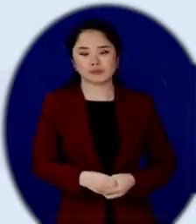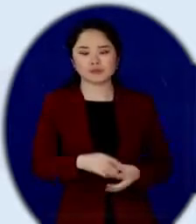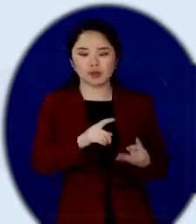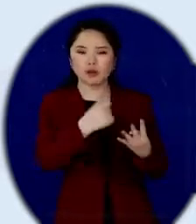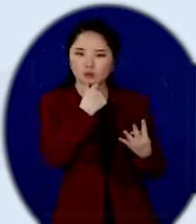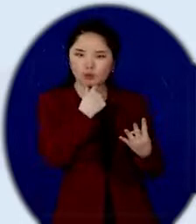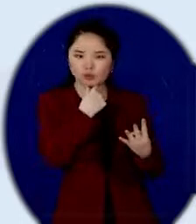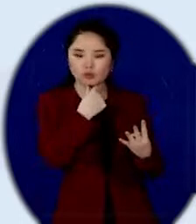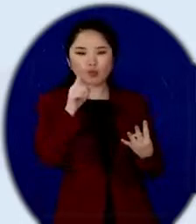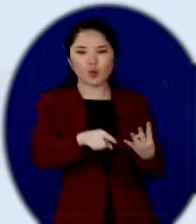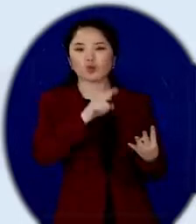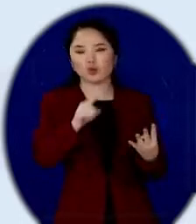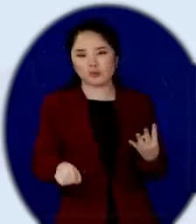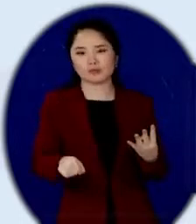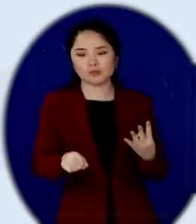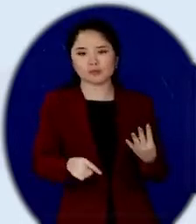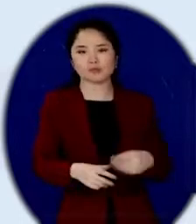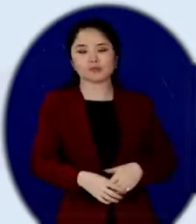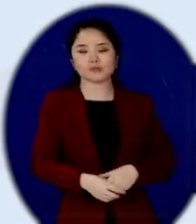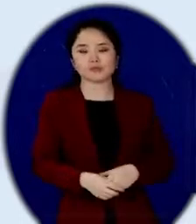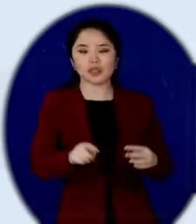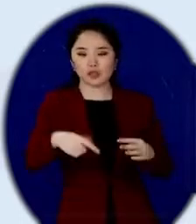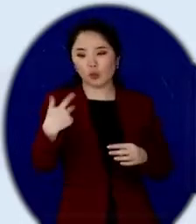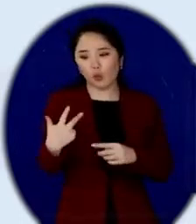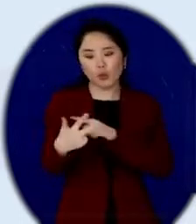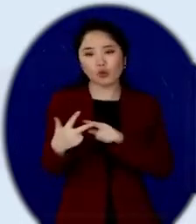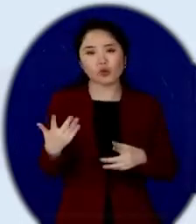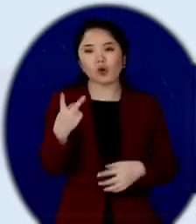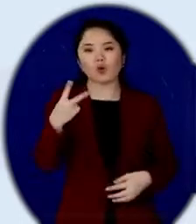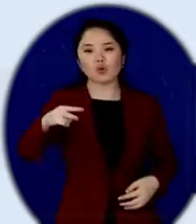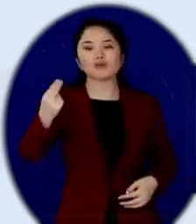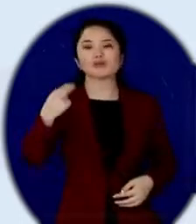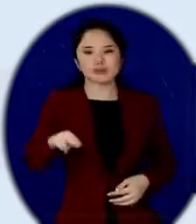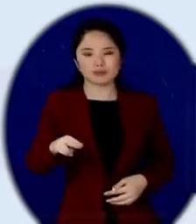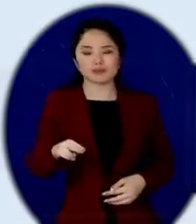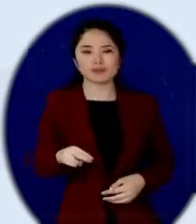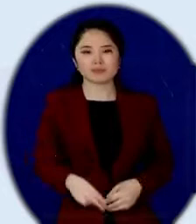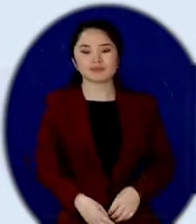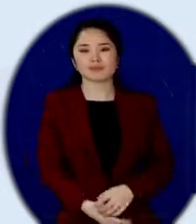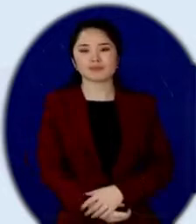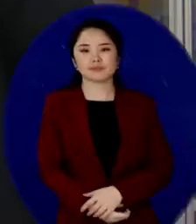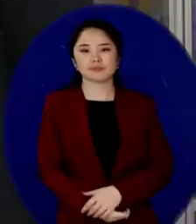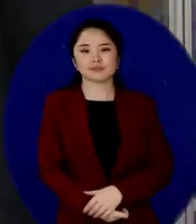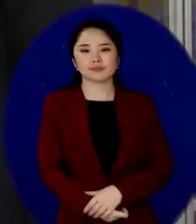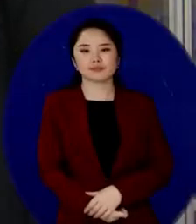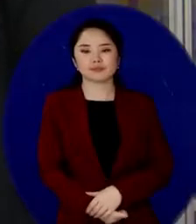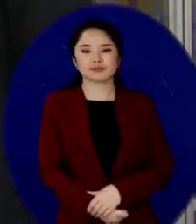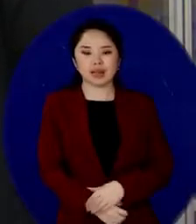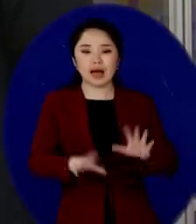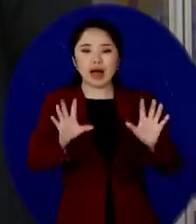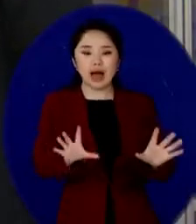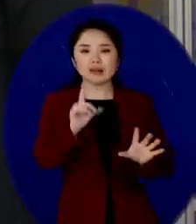Болохгүй юм байна. Тэгвэл энэ 3 нь үлдэгдэл болж гарч ирэх нэ.